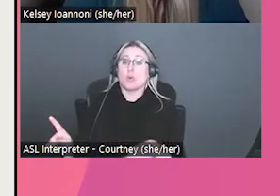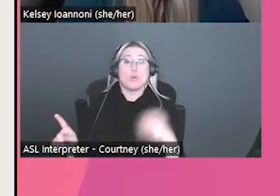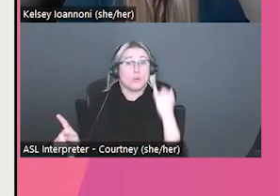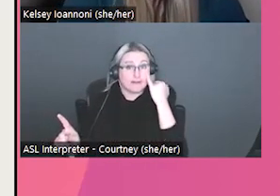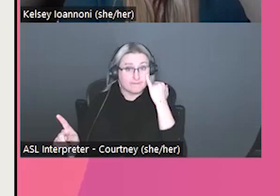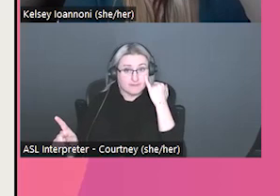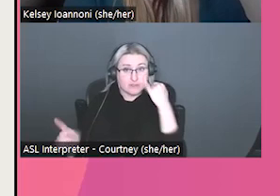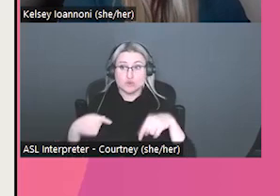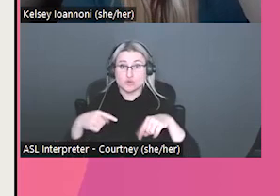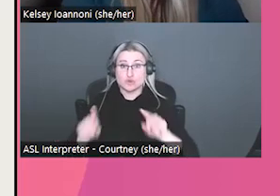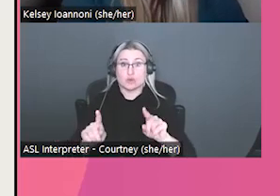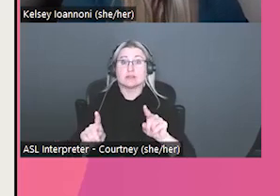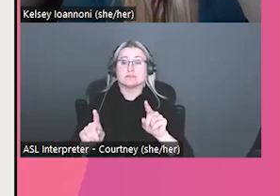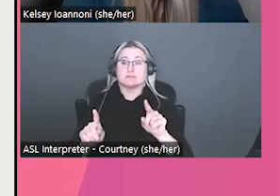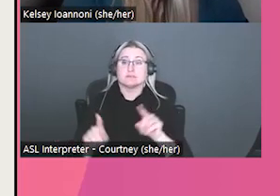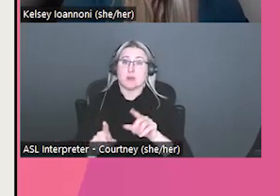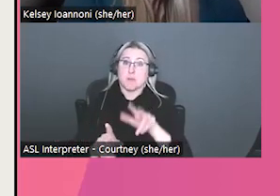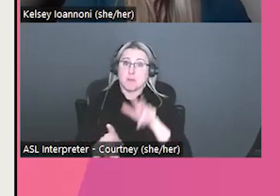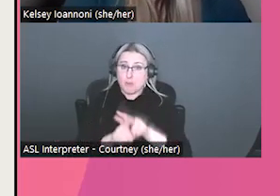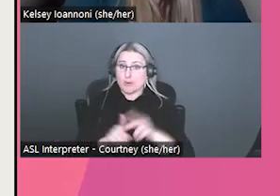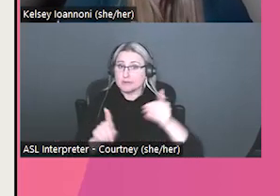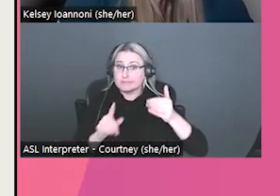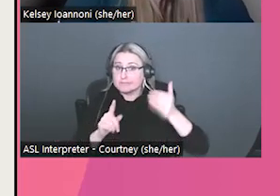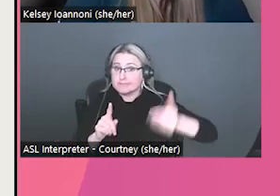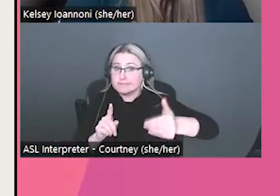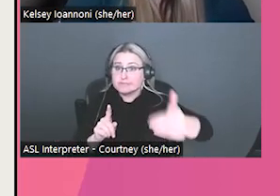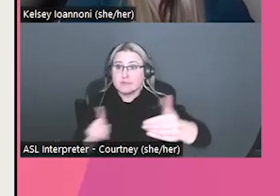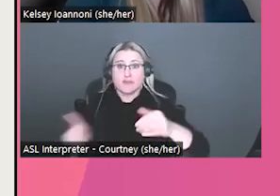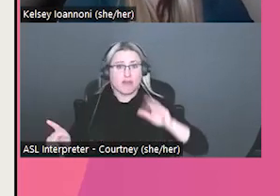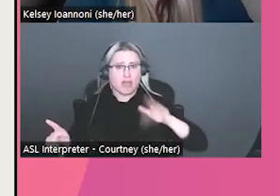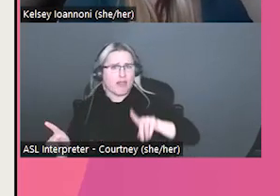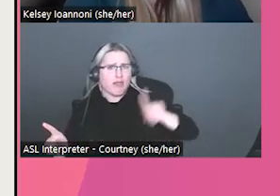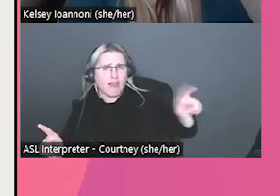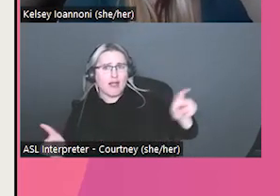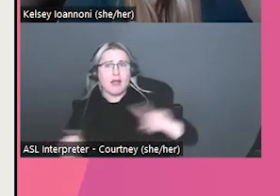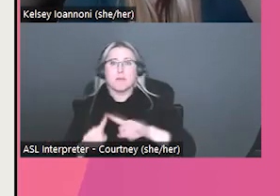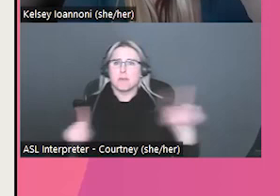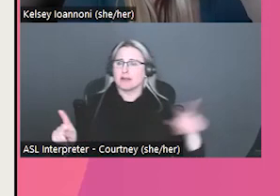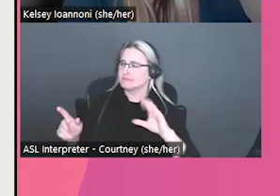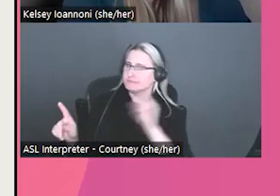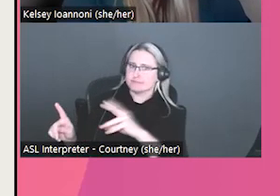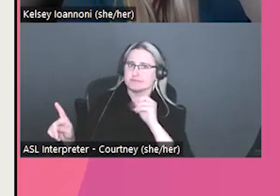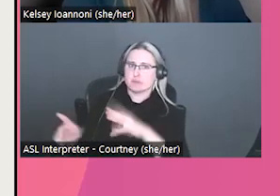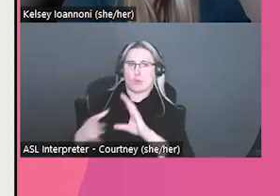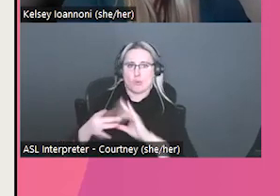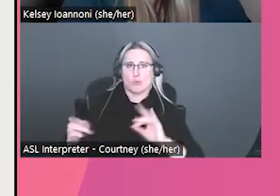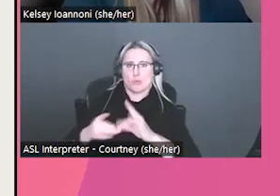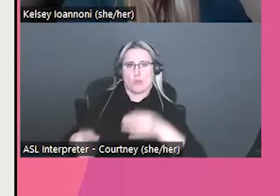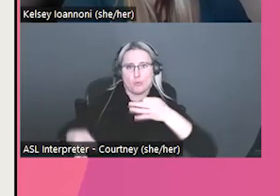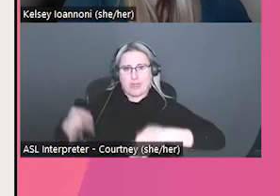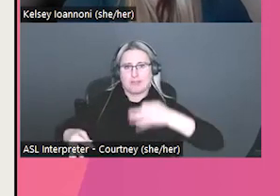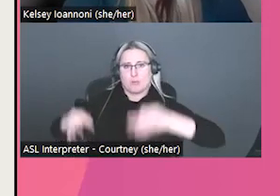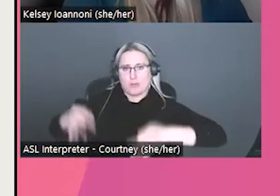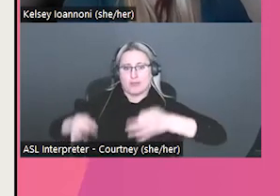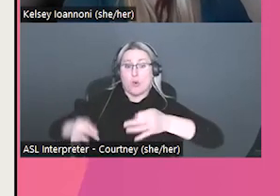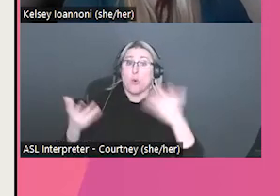dans la santé et le santéisme, où donc la santé de la personne doit